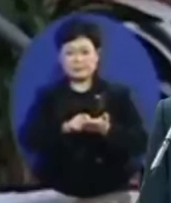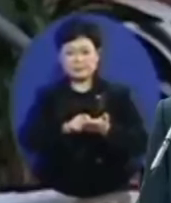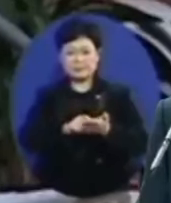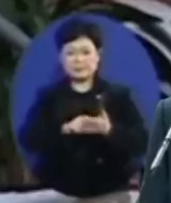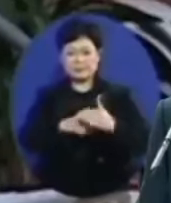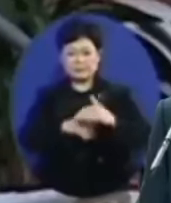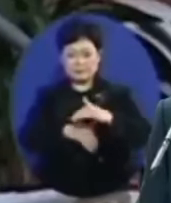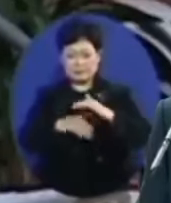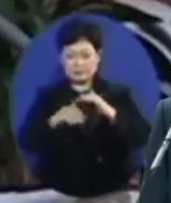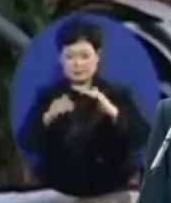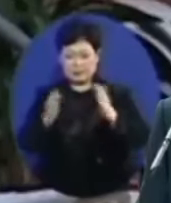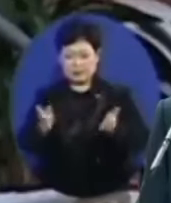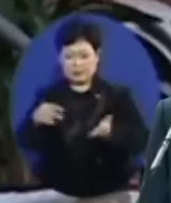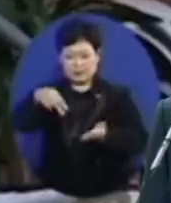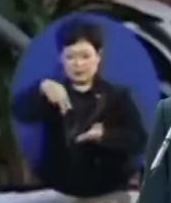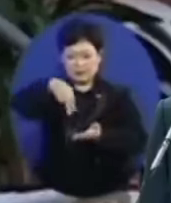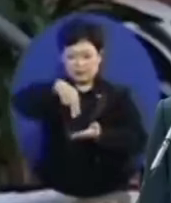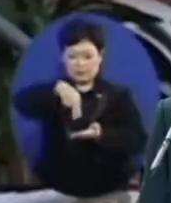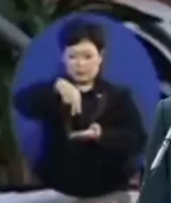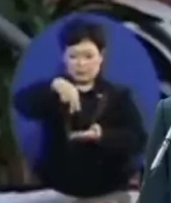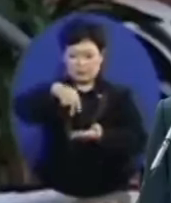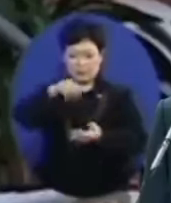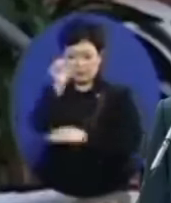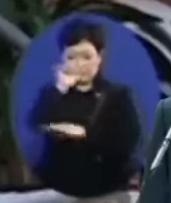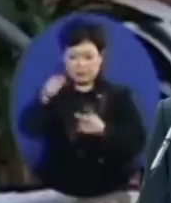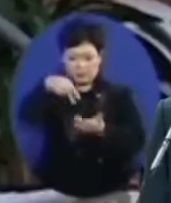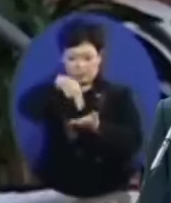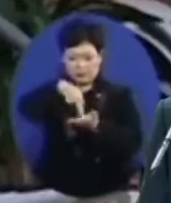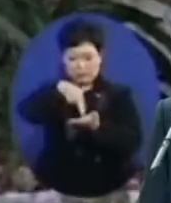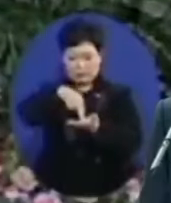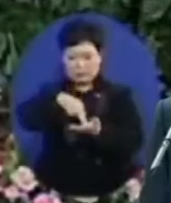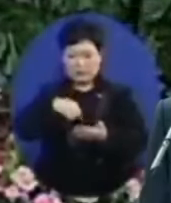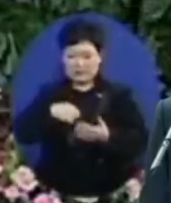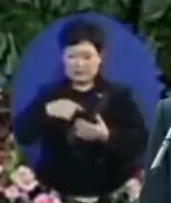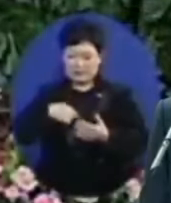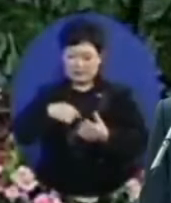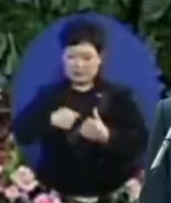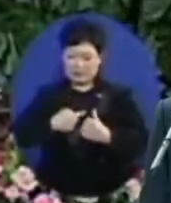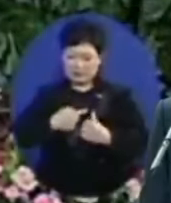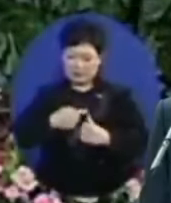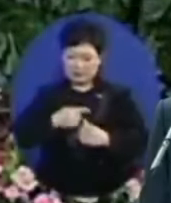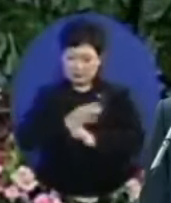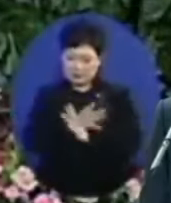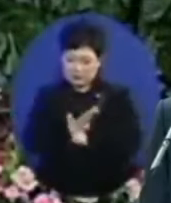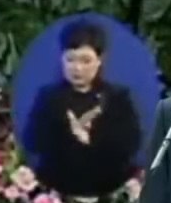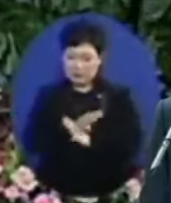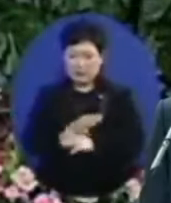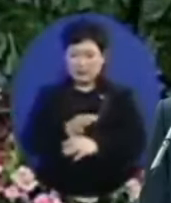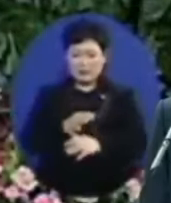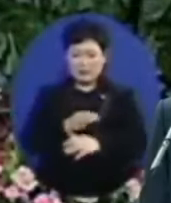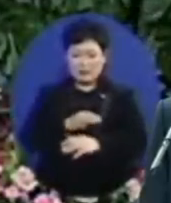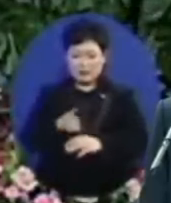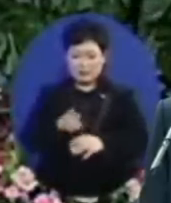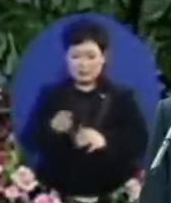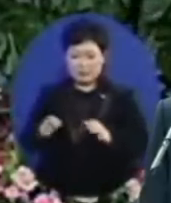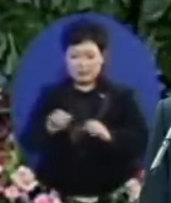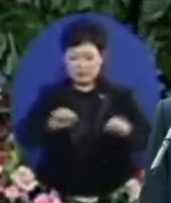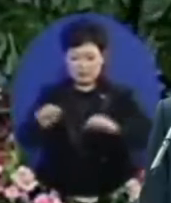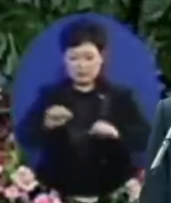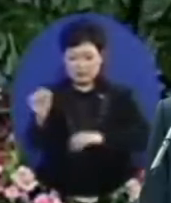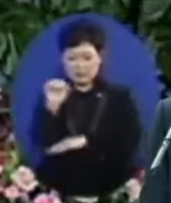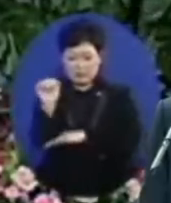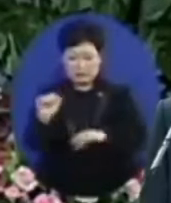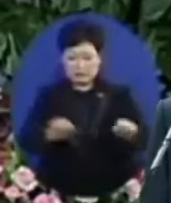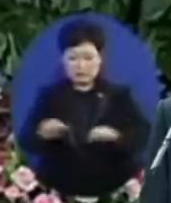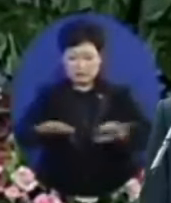상에 세워 보십시오. 당신 나를 조롱하는 거요. 이렇게 흔들리는 기차의